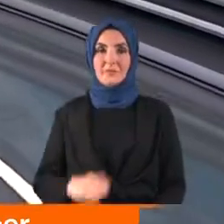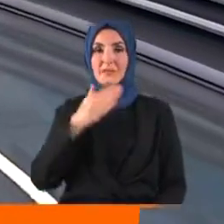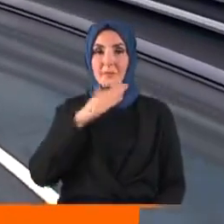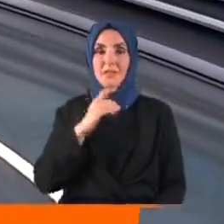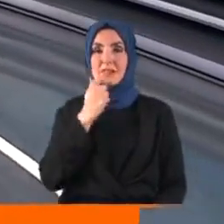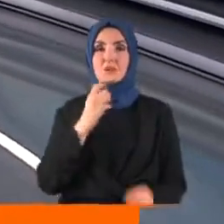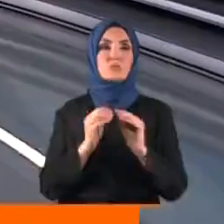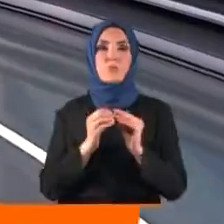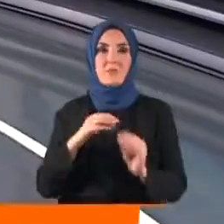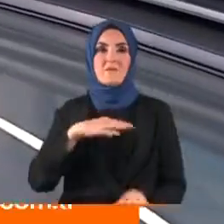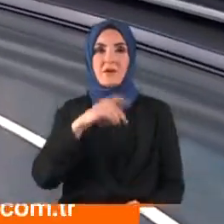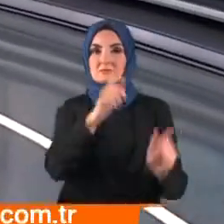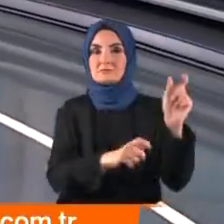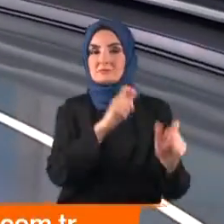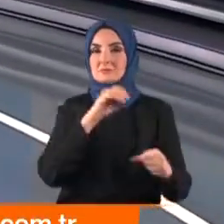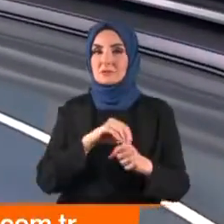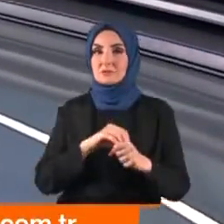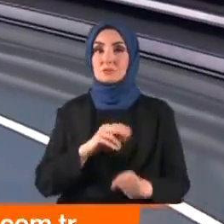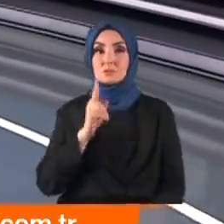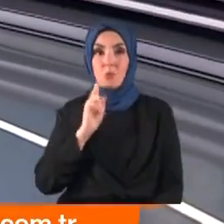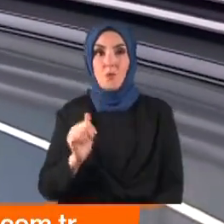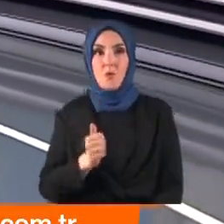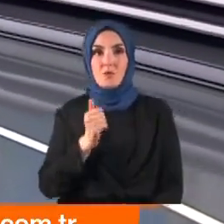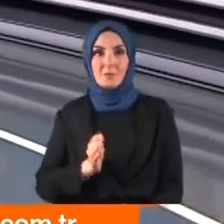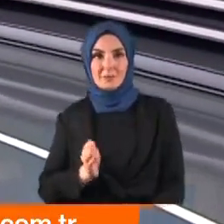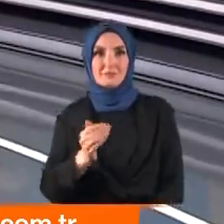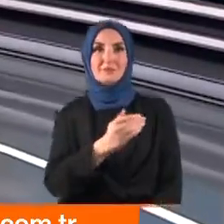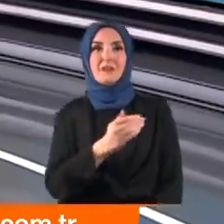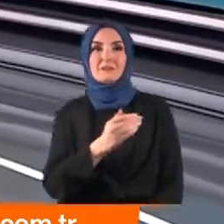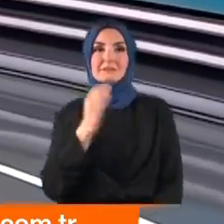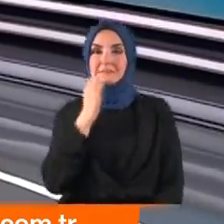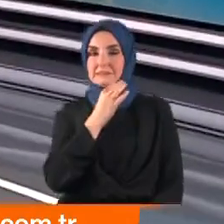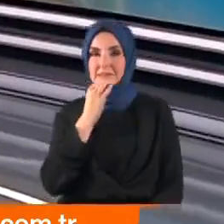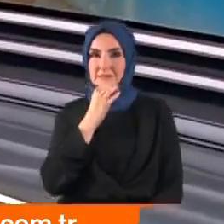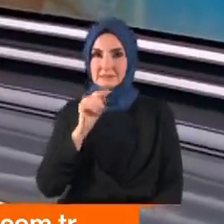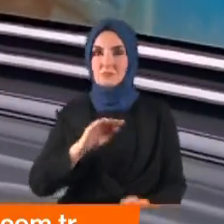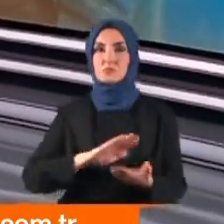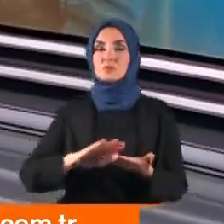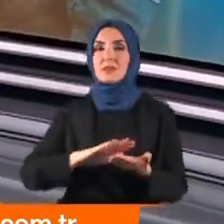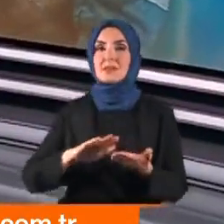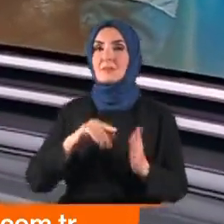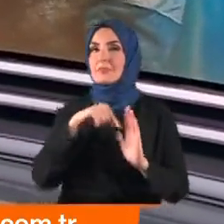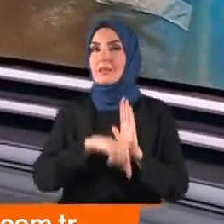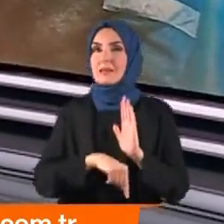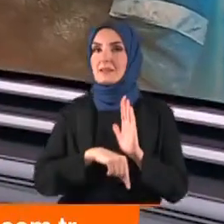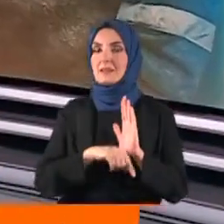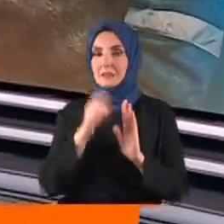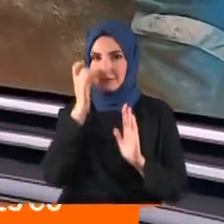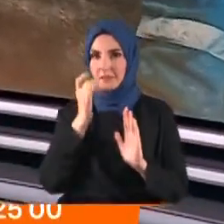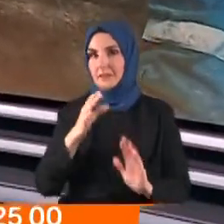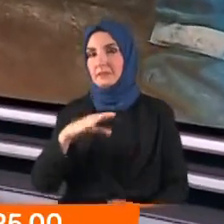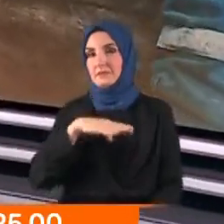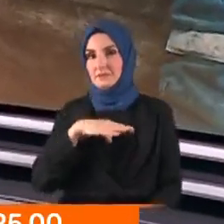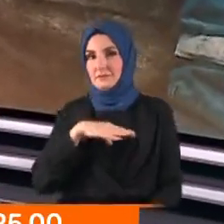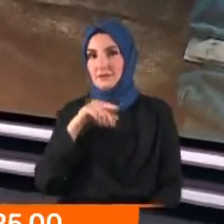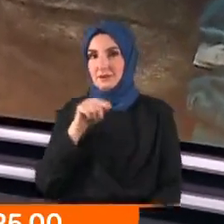Emeklilikte yaşa takılanlar için son kritik viraj dönülmek üzere. Düzenlemenin ayrıntıları da büyük ölçüde netleşti ama üzerinde çalışılan tek